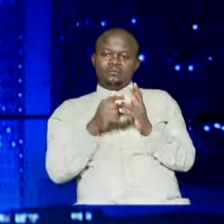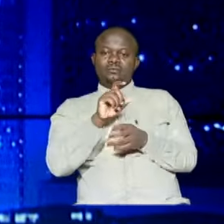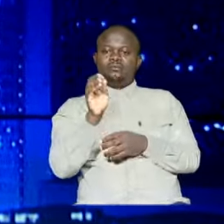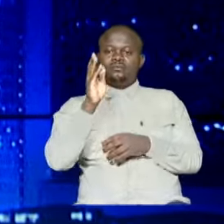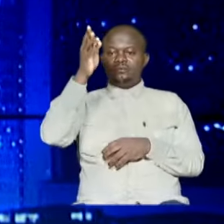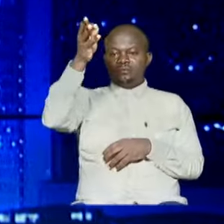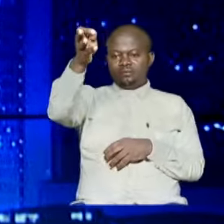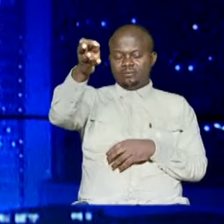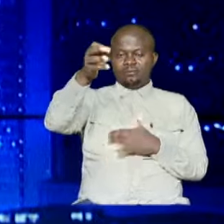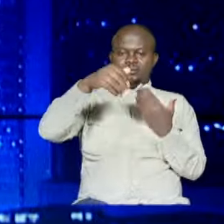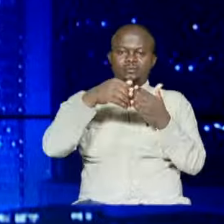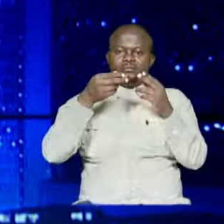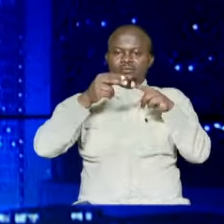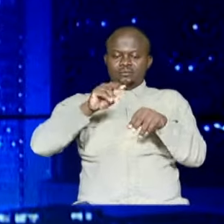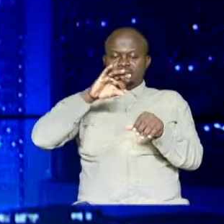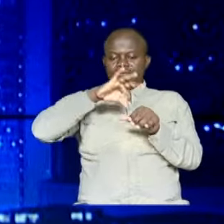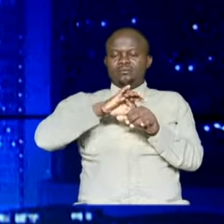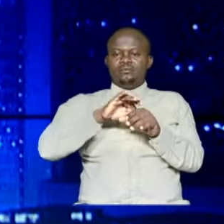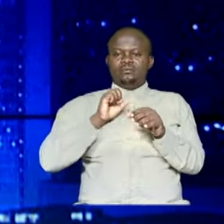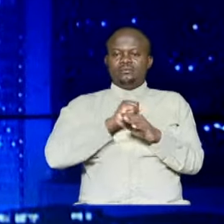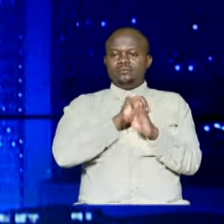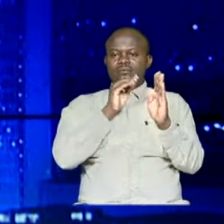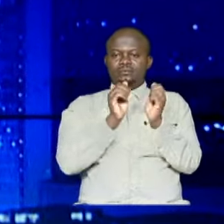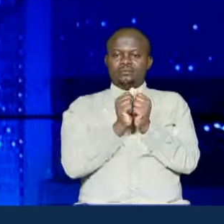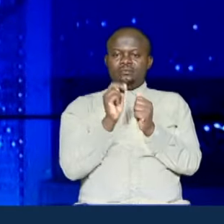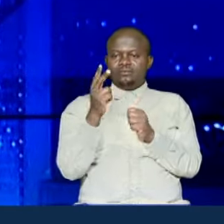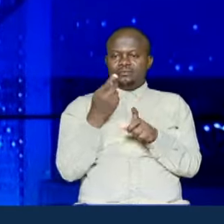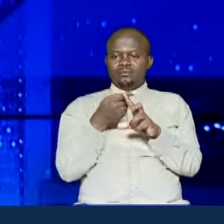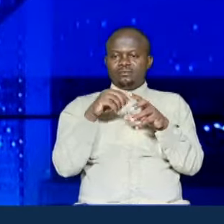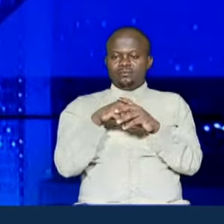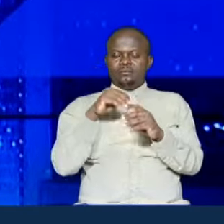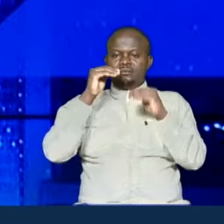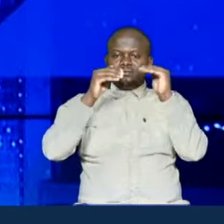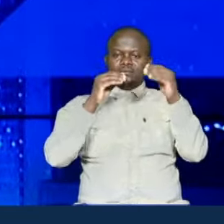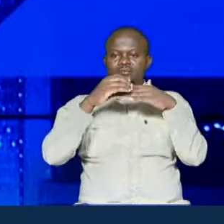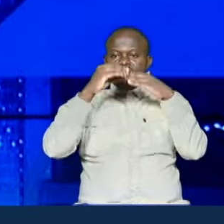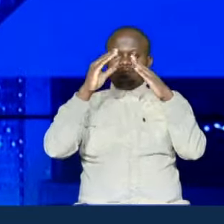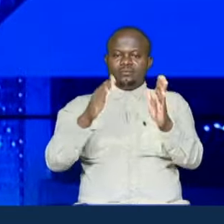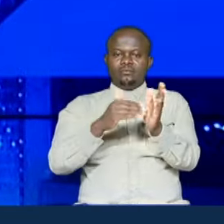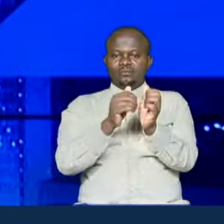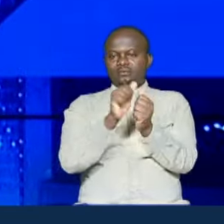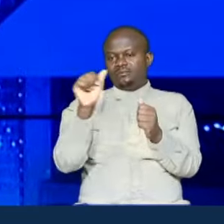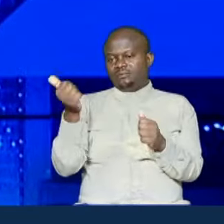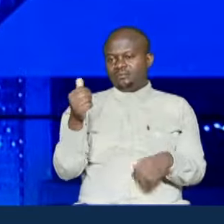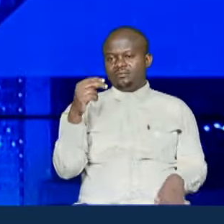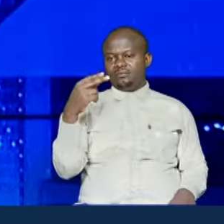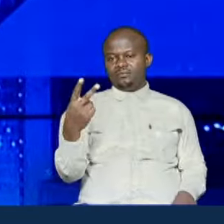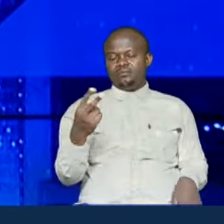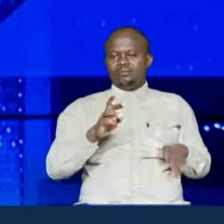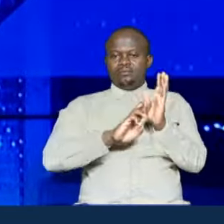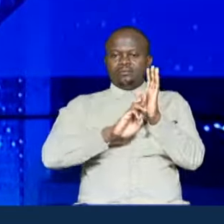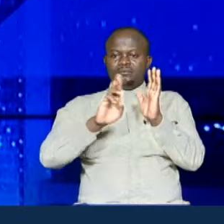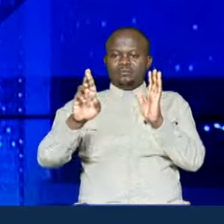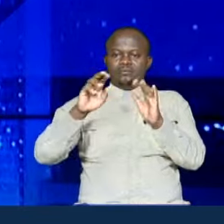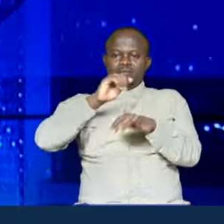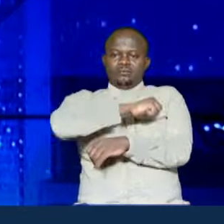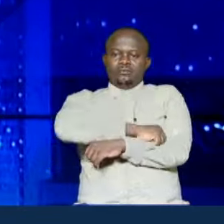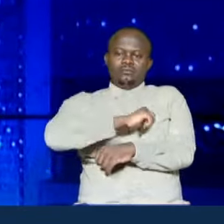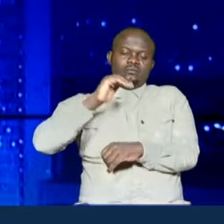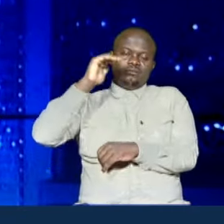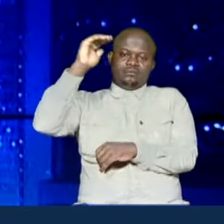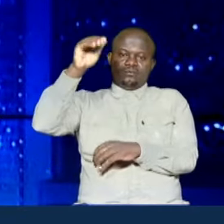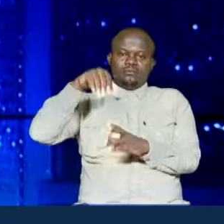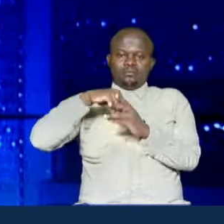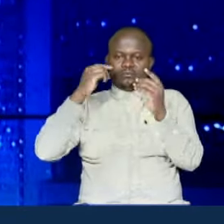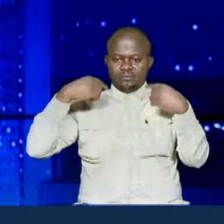gitaha hazaba amatora y'abasenateri 12 baturuka mu nzego z'imitegekere n'abandi babiri bahagarariye amashuri makuru na